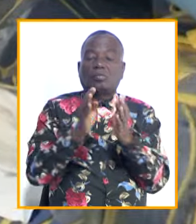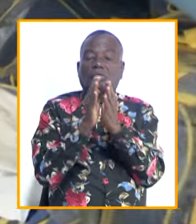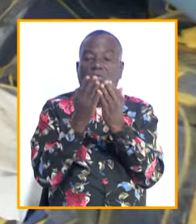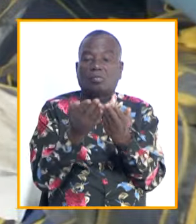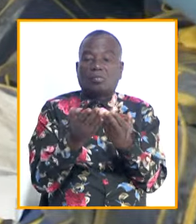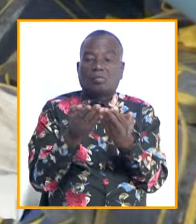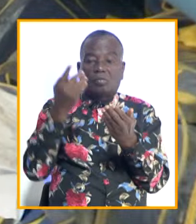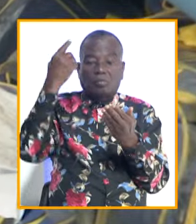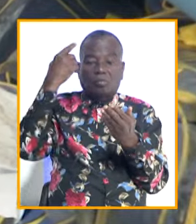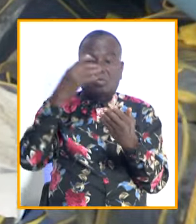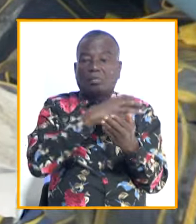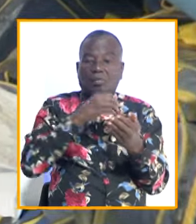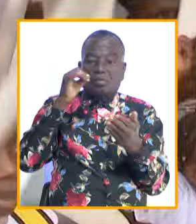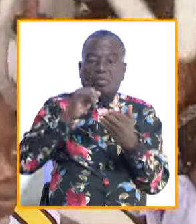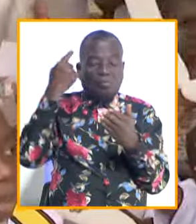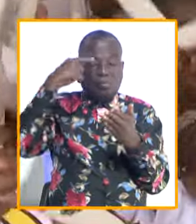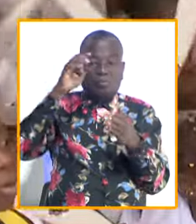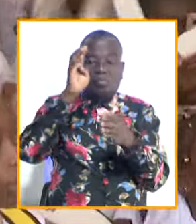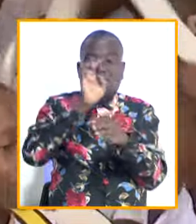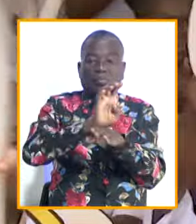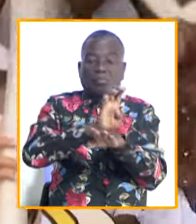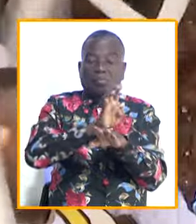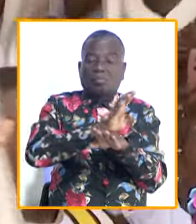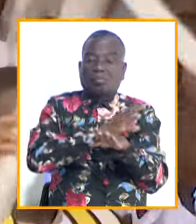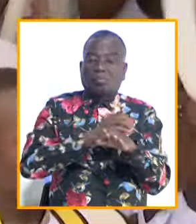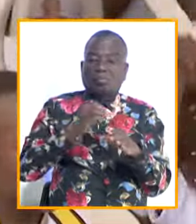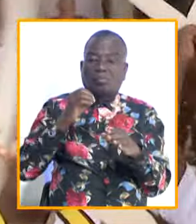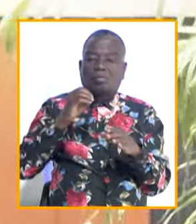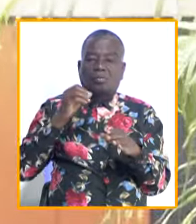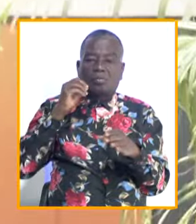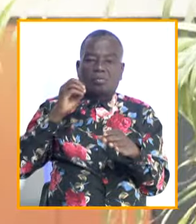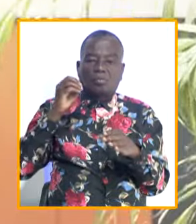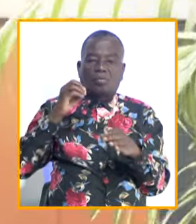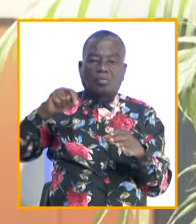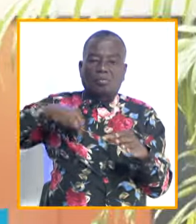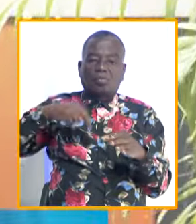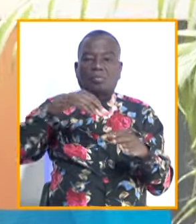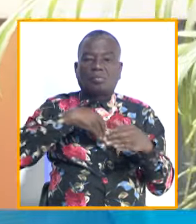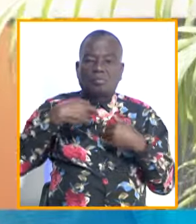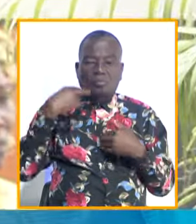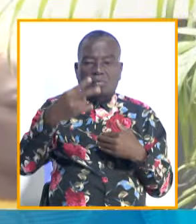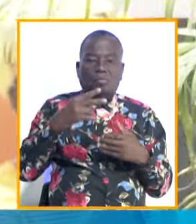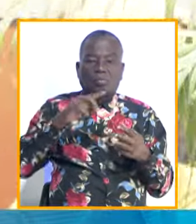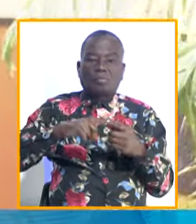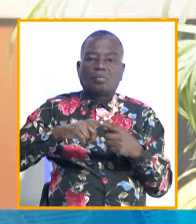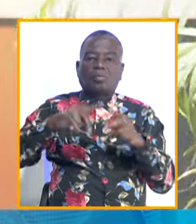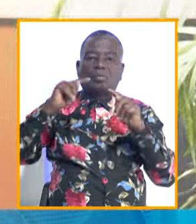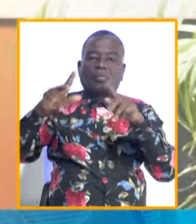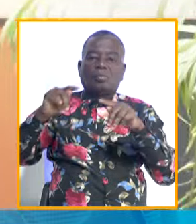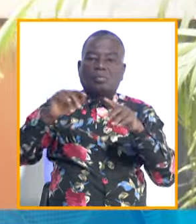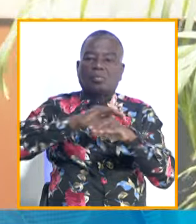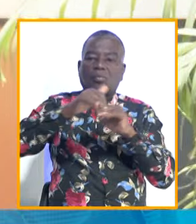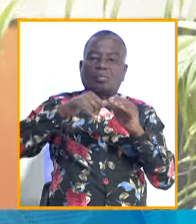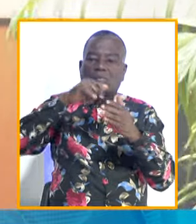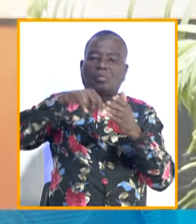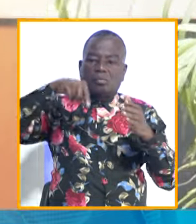de Bouaké. Et ce sont eux les plus heureux à leur côté leurs parents. Nous avons vu à la télévision tout